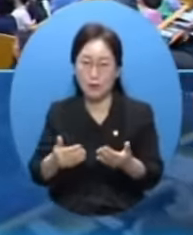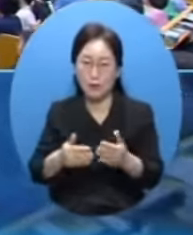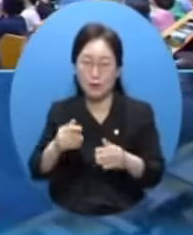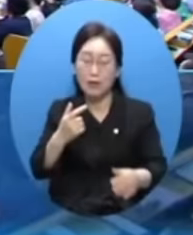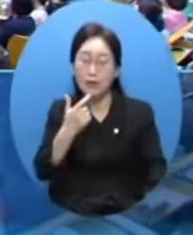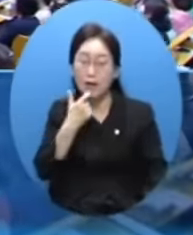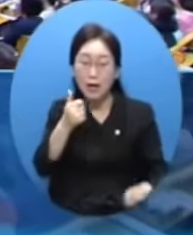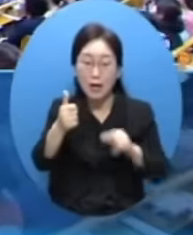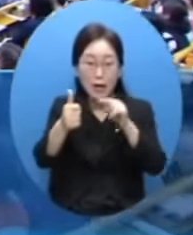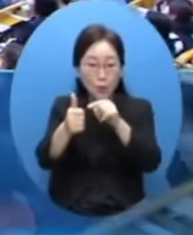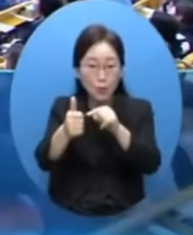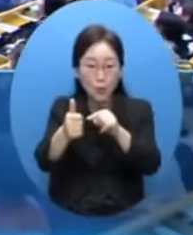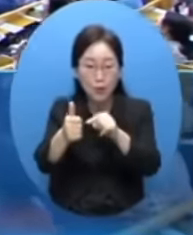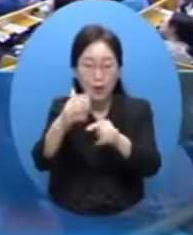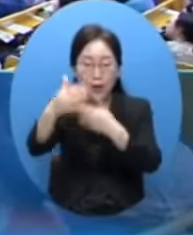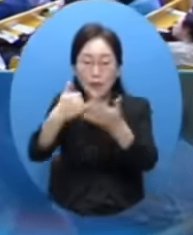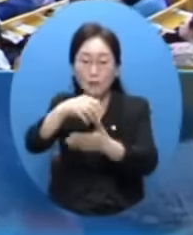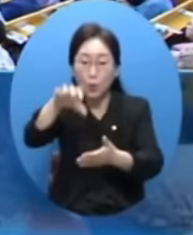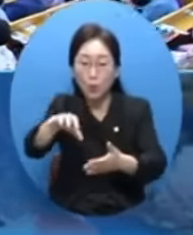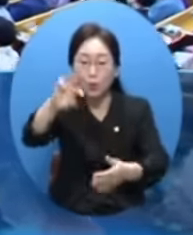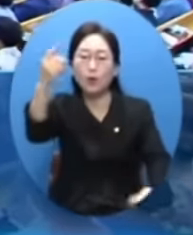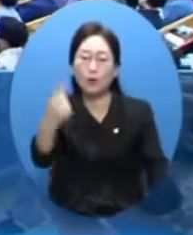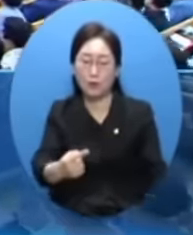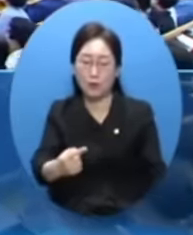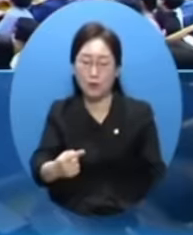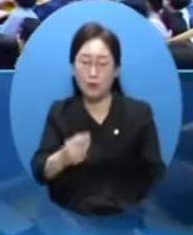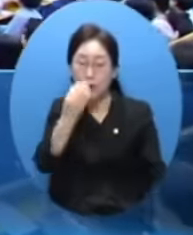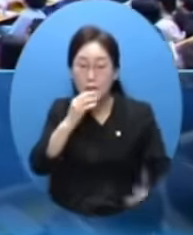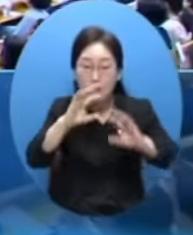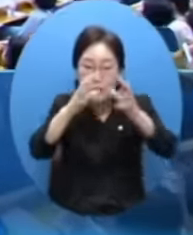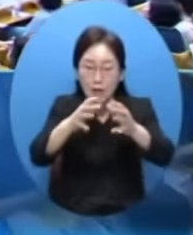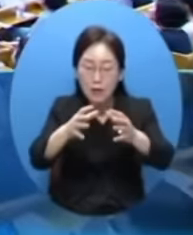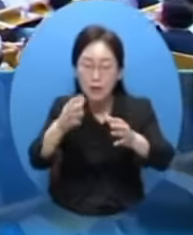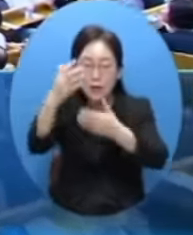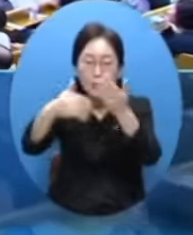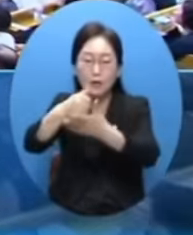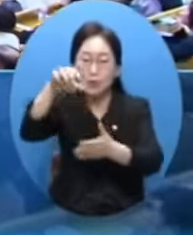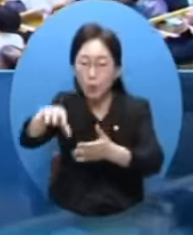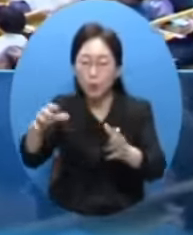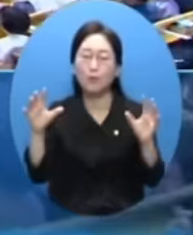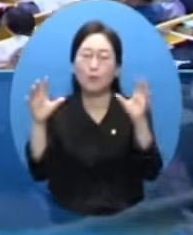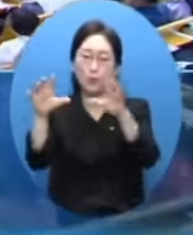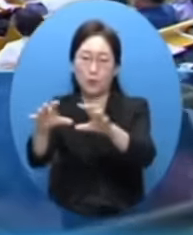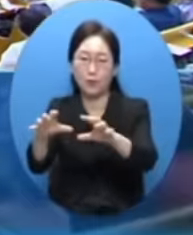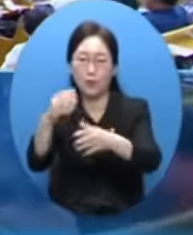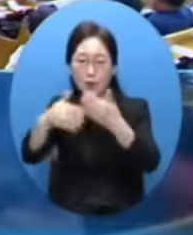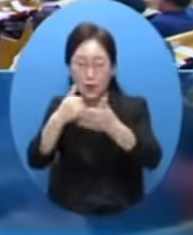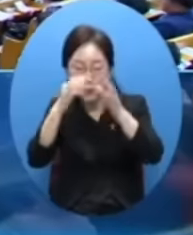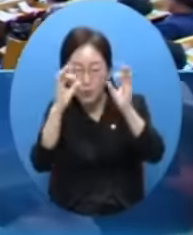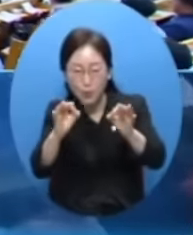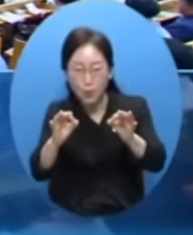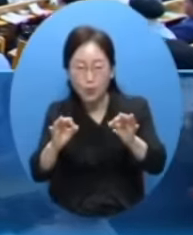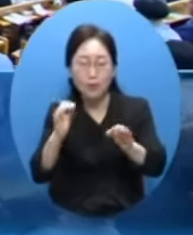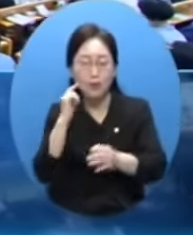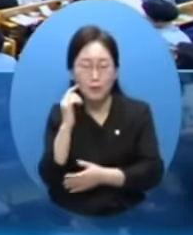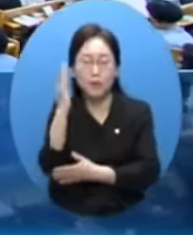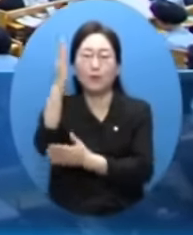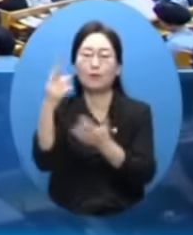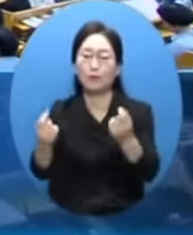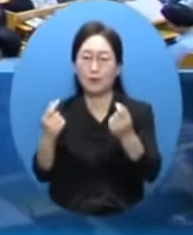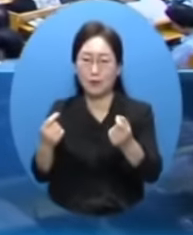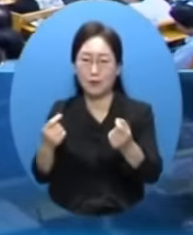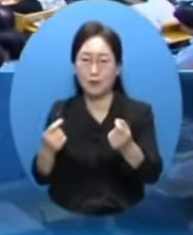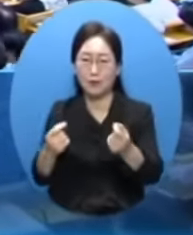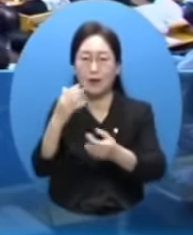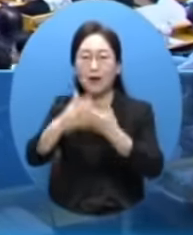그에게로 돌아오게 하시는 이시니 이스라엘이 그에게로 모이는 도다. 그러므로 내가 여호와 야훼 보시기에 영화롭게 되었으며